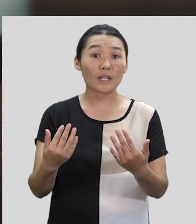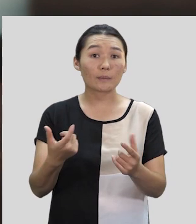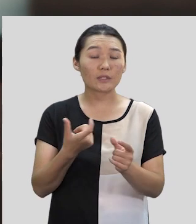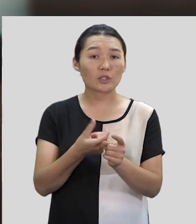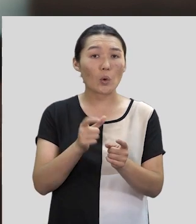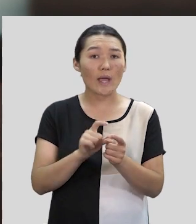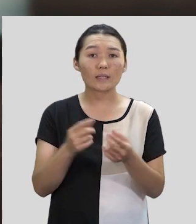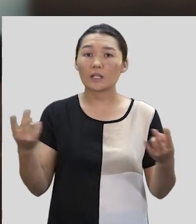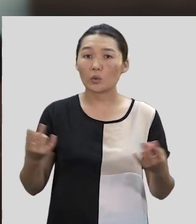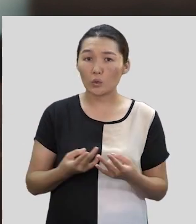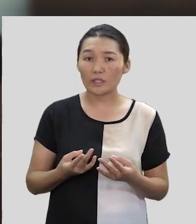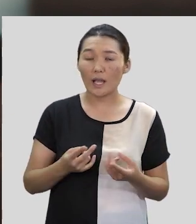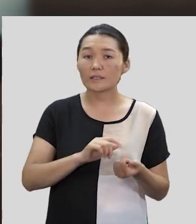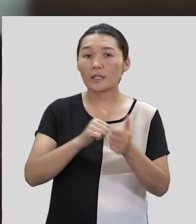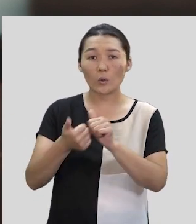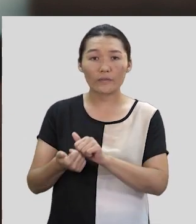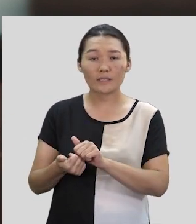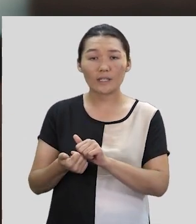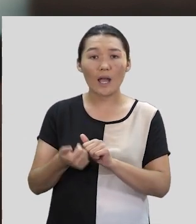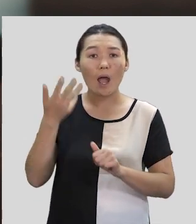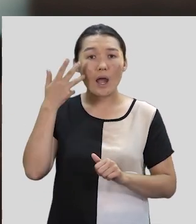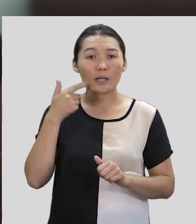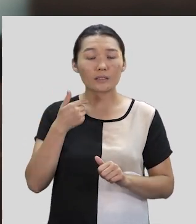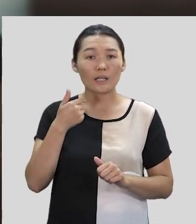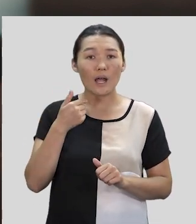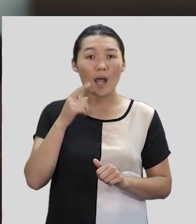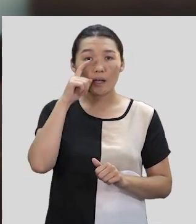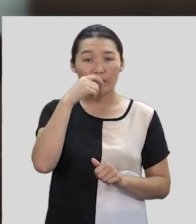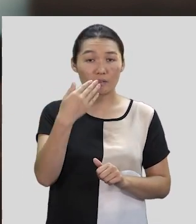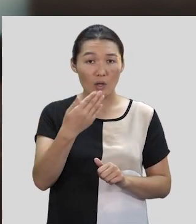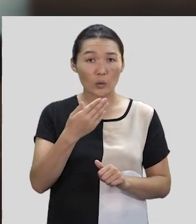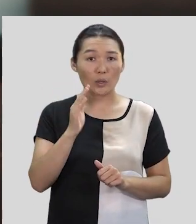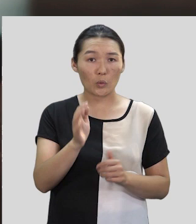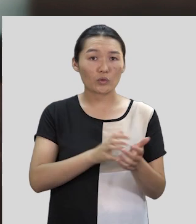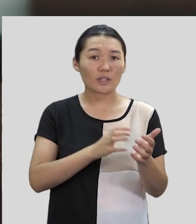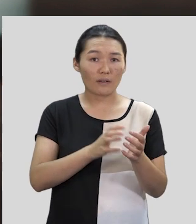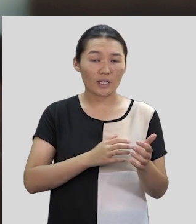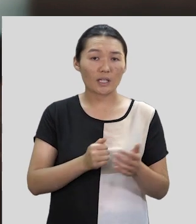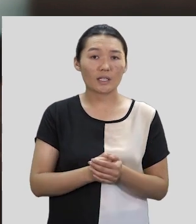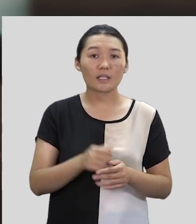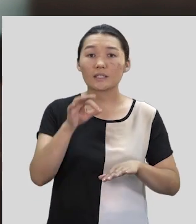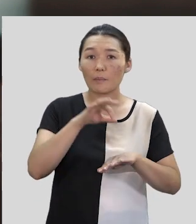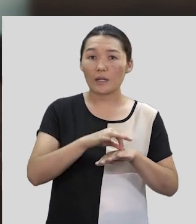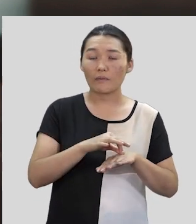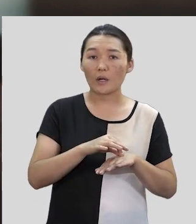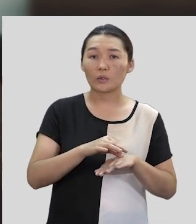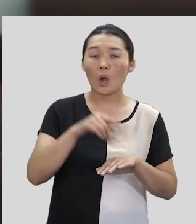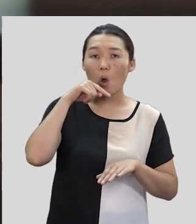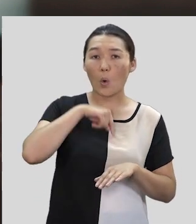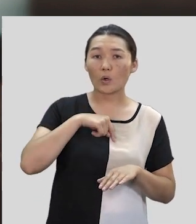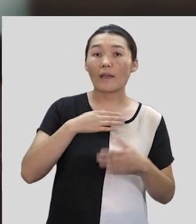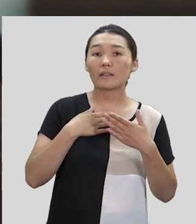нужда становится только тогда когда кислорода будет не хватать заболевают органы дыхания